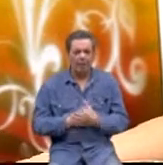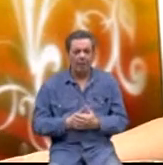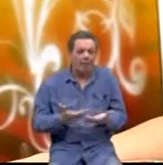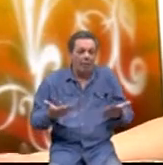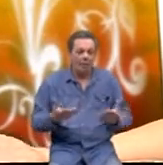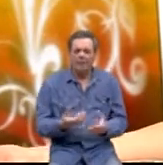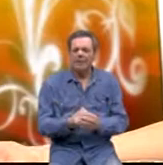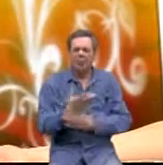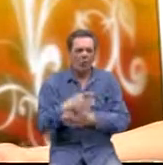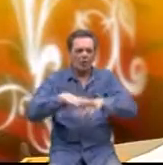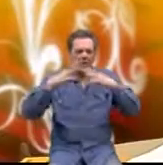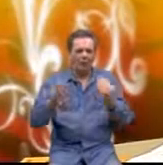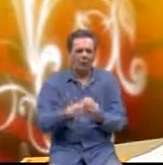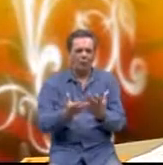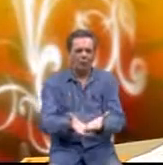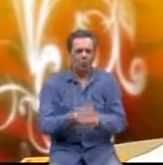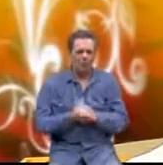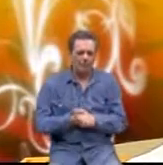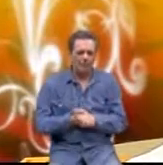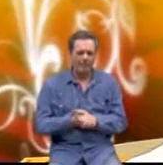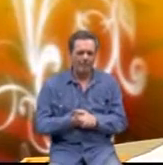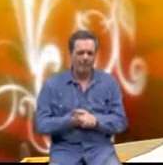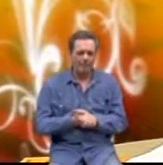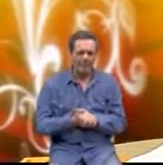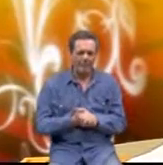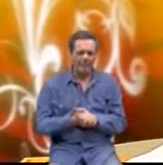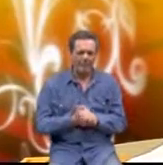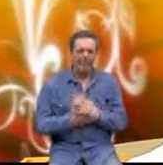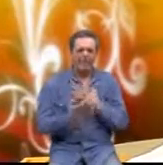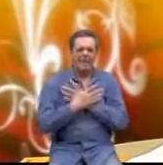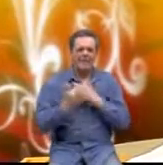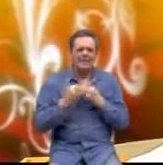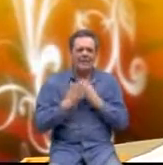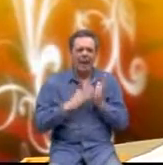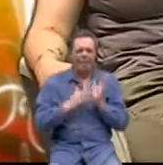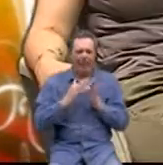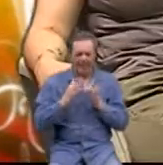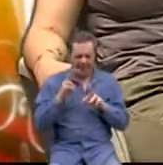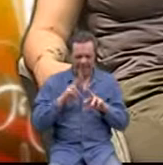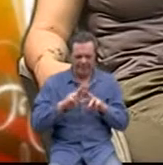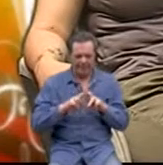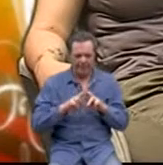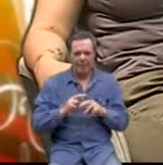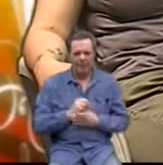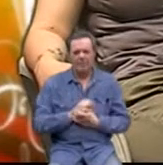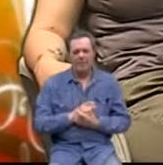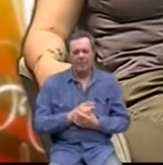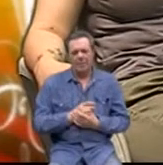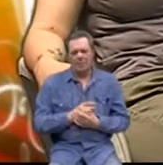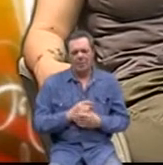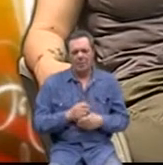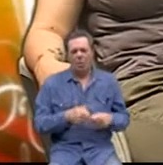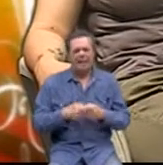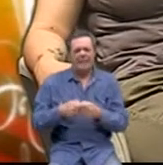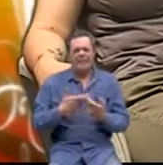eto, stvorilo se sve ovom ovakvom obliku. Zamah vas je. Zamah, Nacionalna zaklada za lokalnu, za razvoj civilnog društva